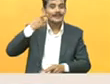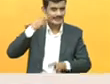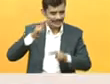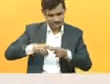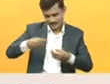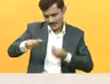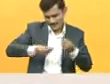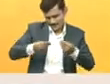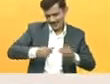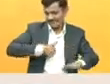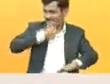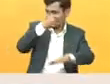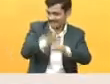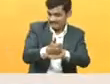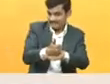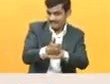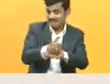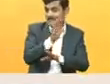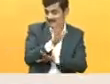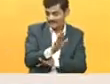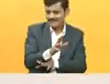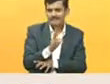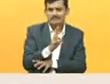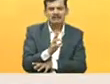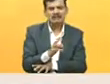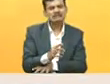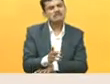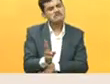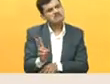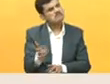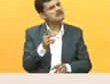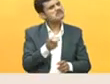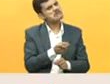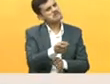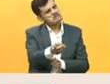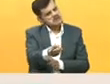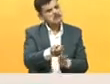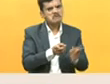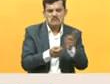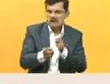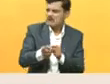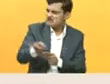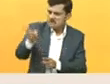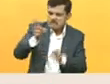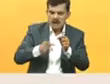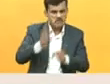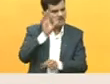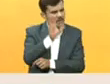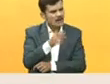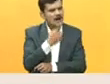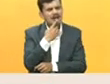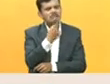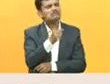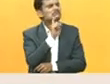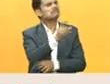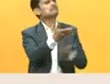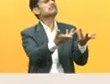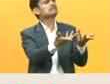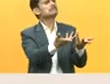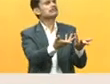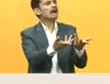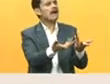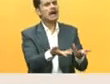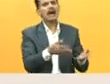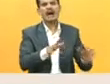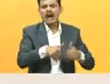जाने की बात करता था तो उसे तरह तरह के ताने सुनने को मिलते थे। कोई ये पूछता था कि